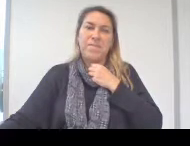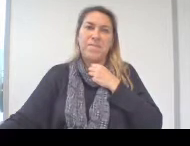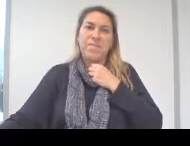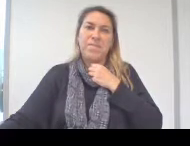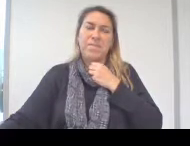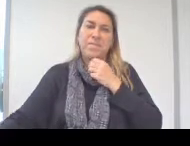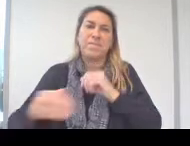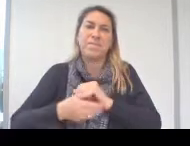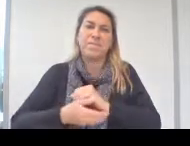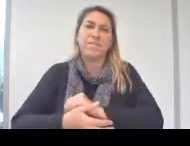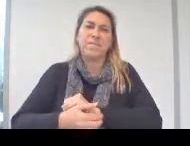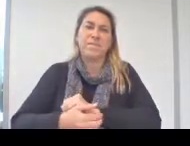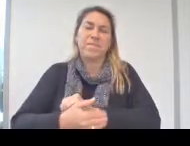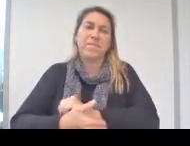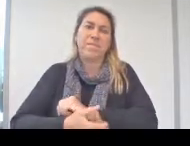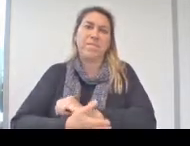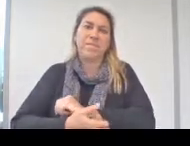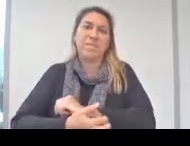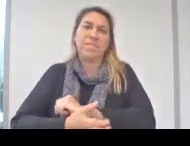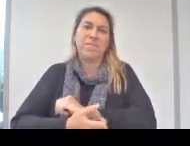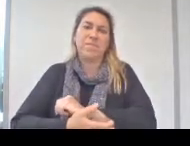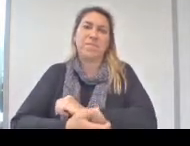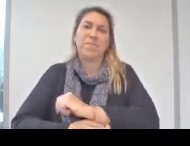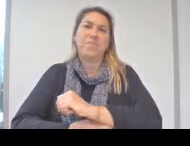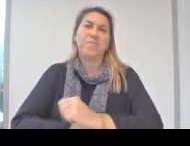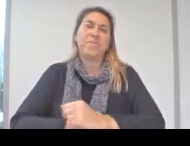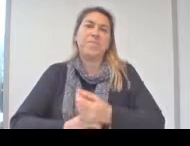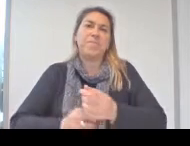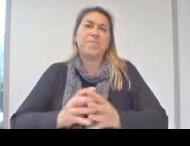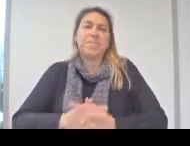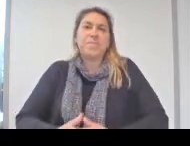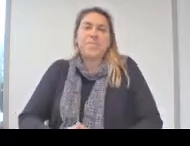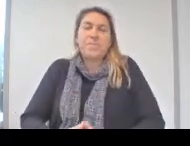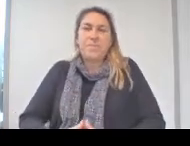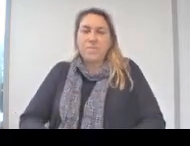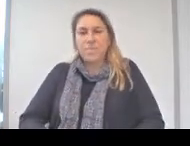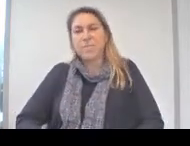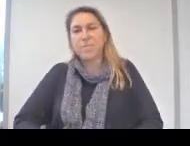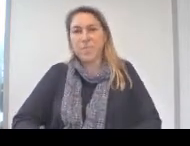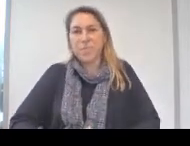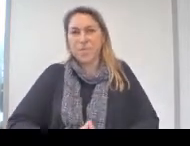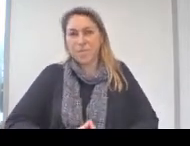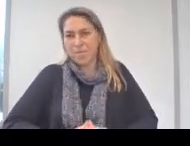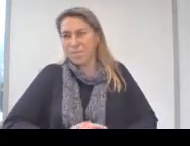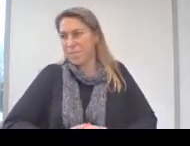lien avec les âges, avec les besoins des jeunes et des enfants, et on est très vigilant à tout ça. On voit aussi